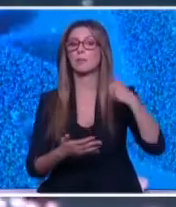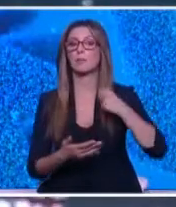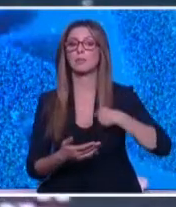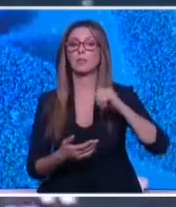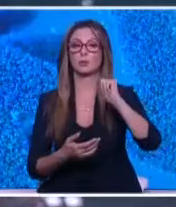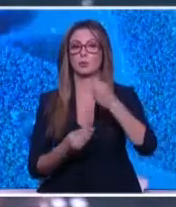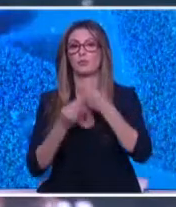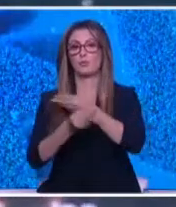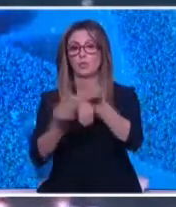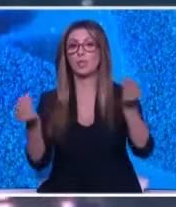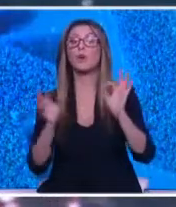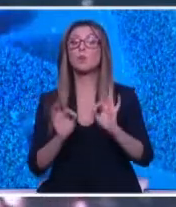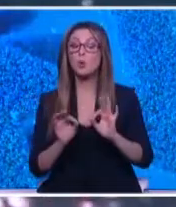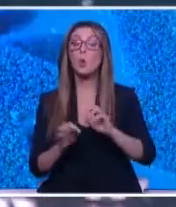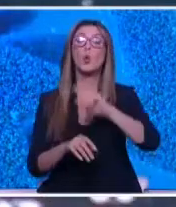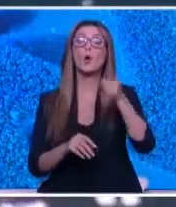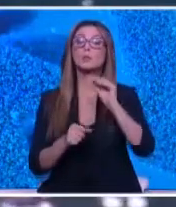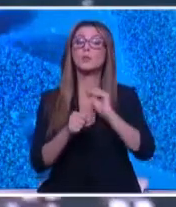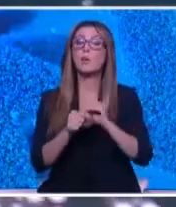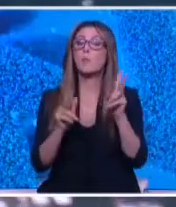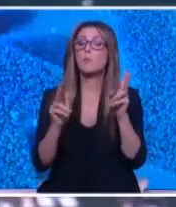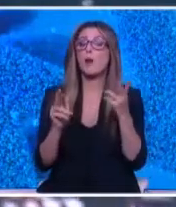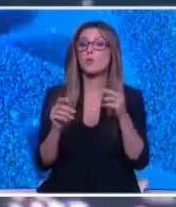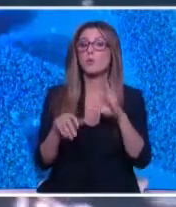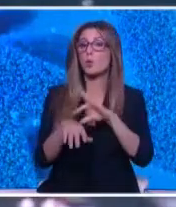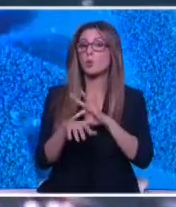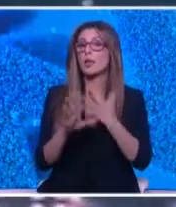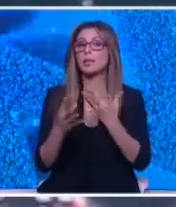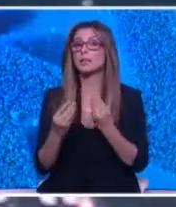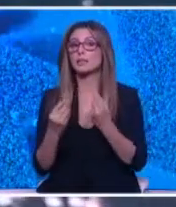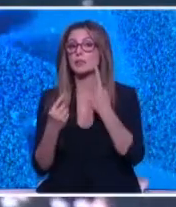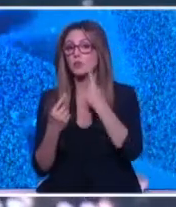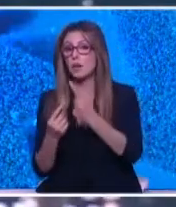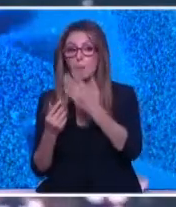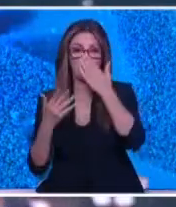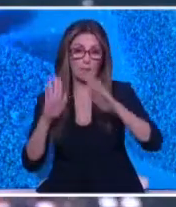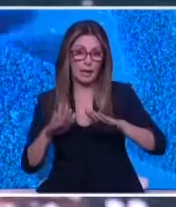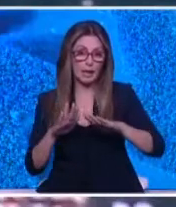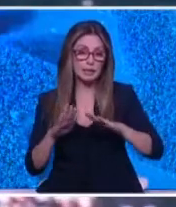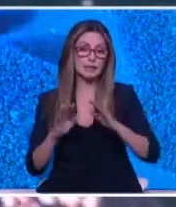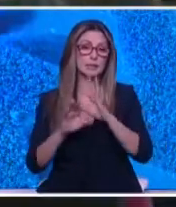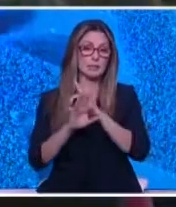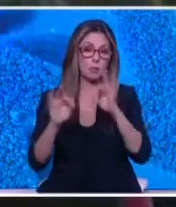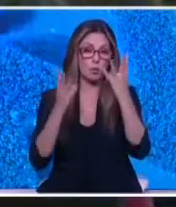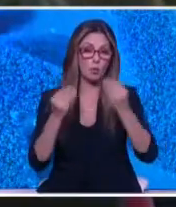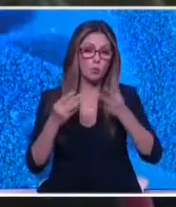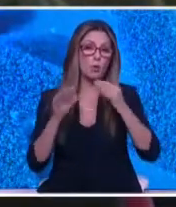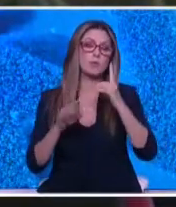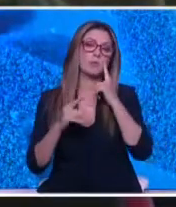günü alınacak. Peki yönetmelik hekimleri nasıl etkileyecek ve beklentileri karşıladı mı? Ayrıntılar haberimizde.